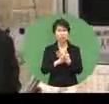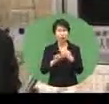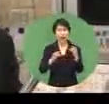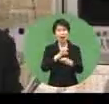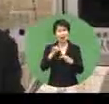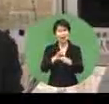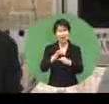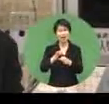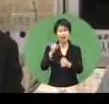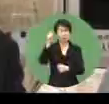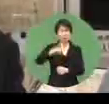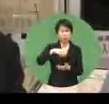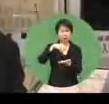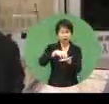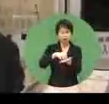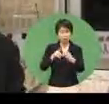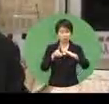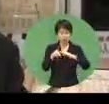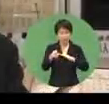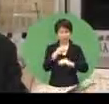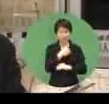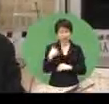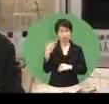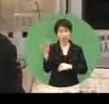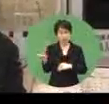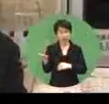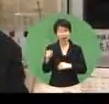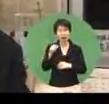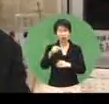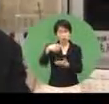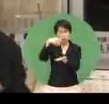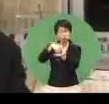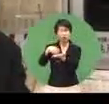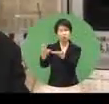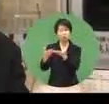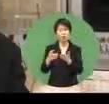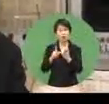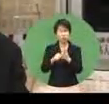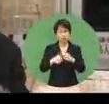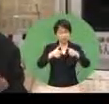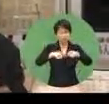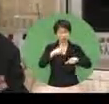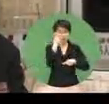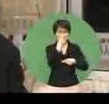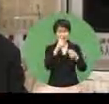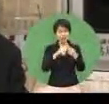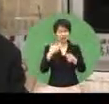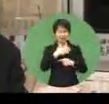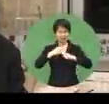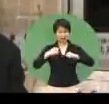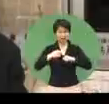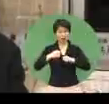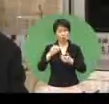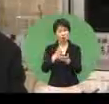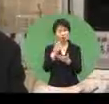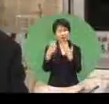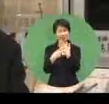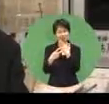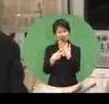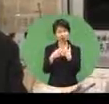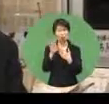れてないのかどうなのか、営業許可証というのはいただくときに検便とか健康診断もちろんありますし、それ